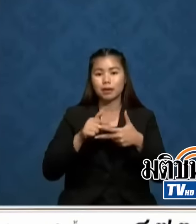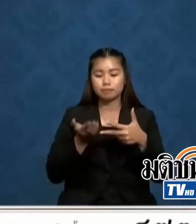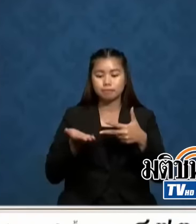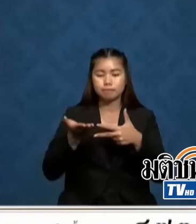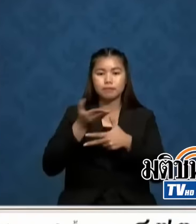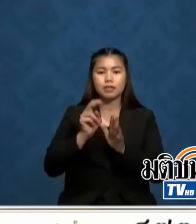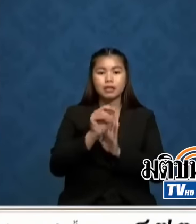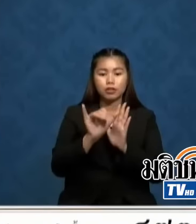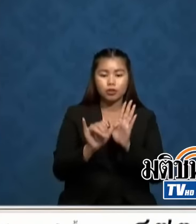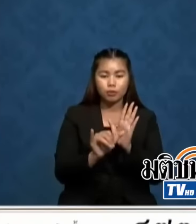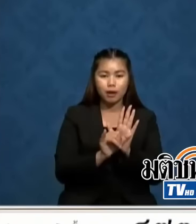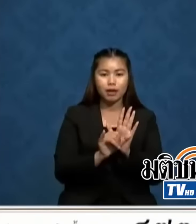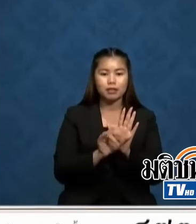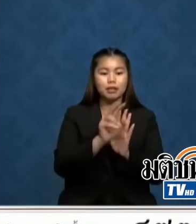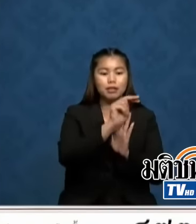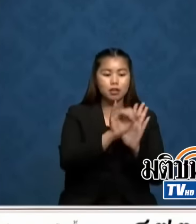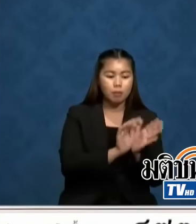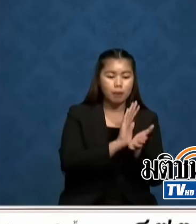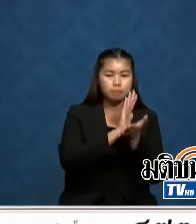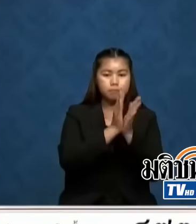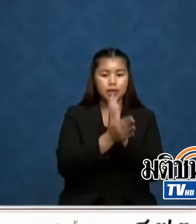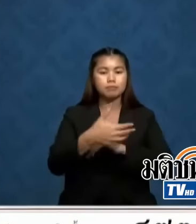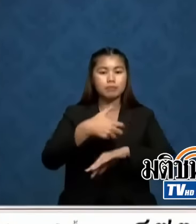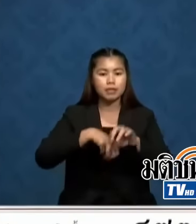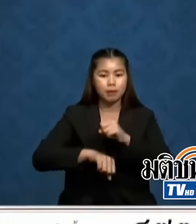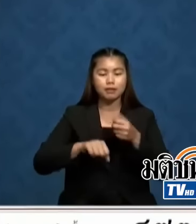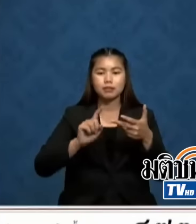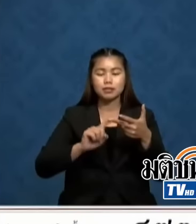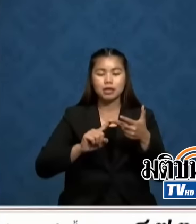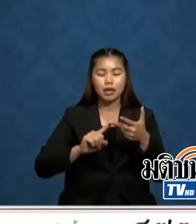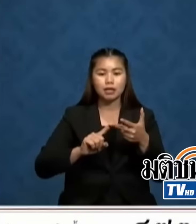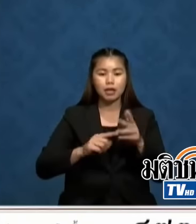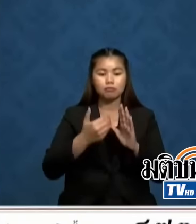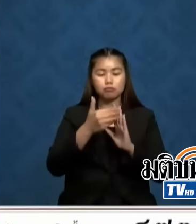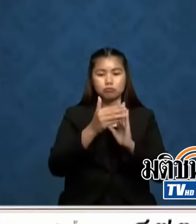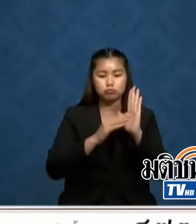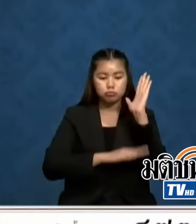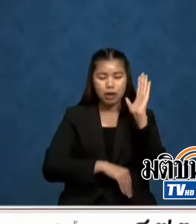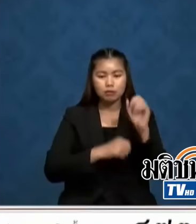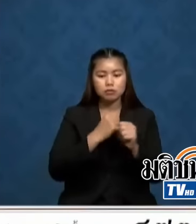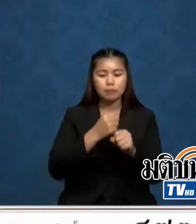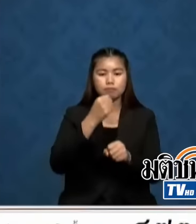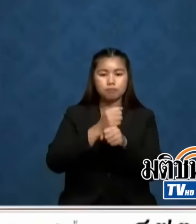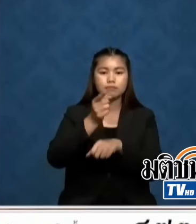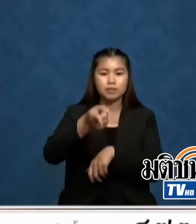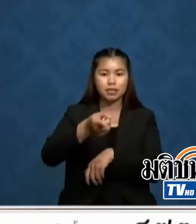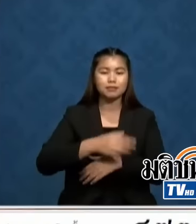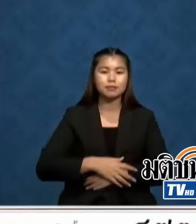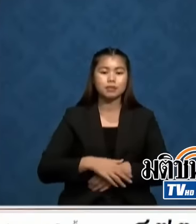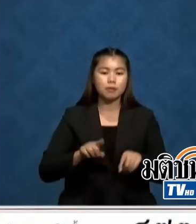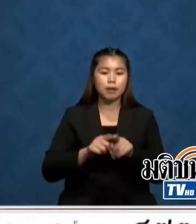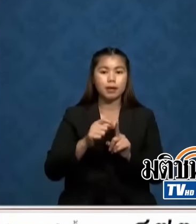นโยบายระดับการนำนโยบายแปลงไปสู่การปฏิบัติและระดับภาคไปสู่การปฏิบัติงานในพื้นที่จริงคำสั่ง